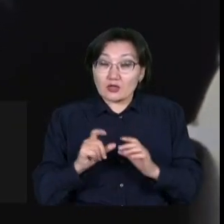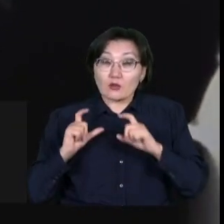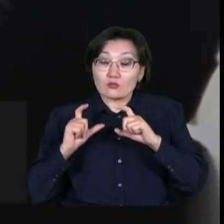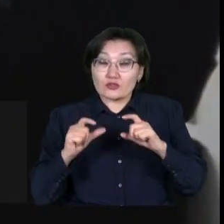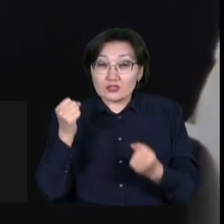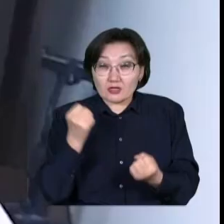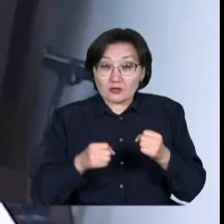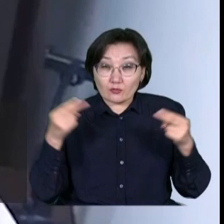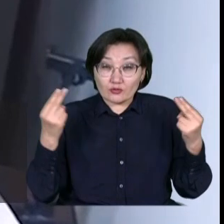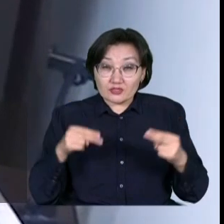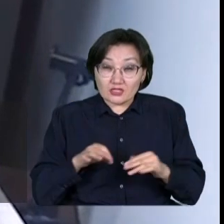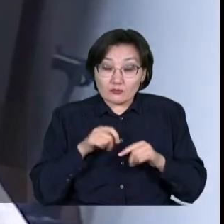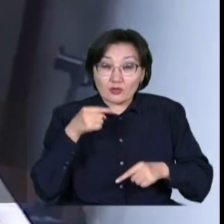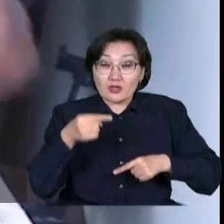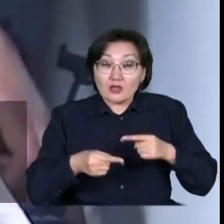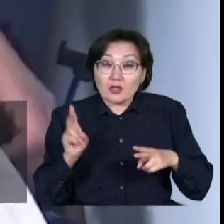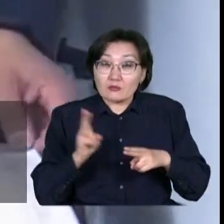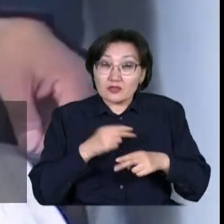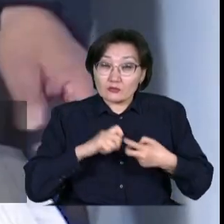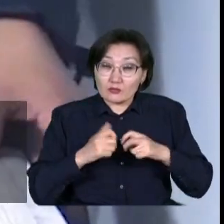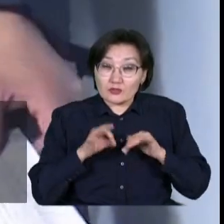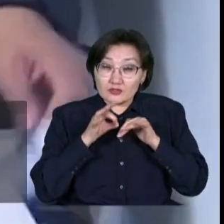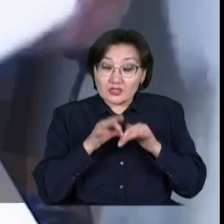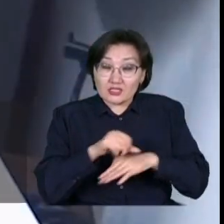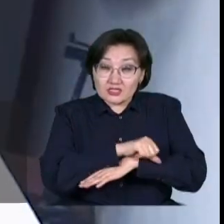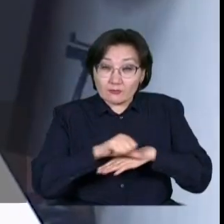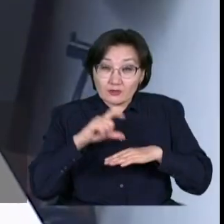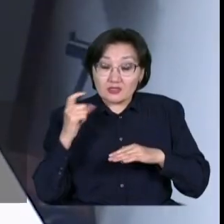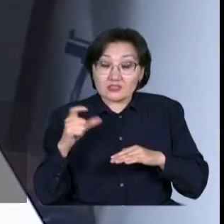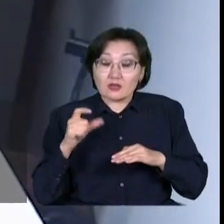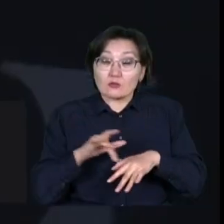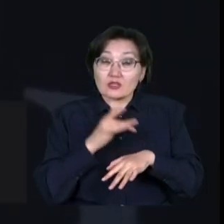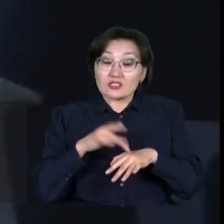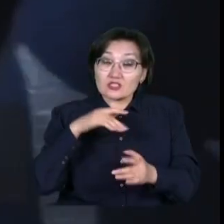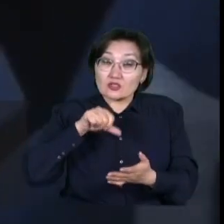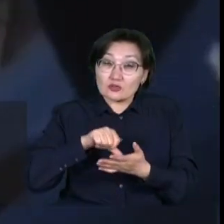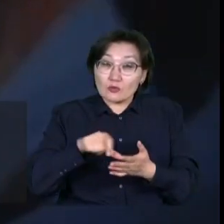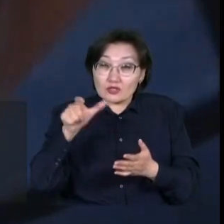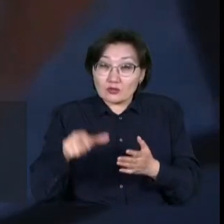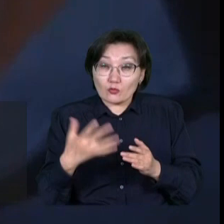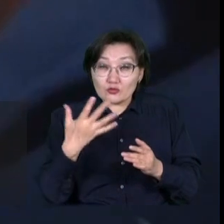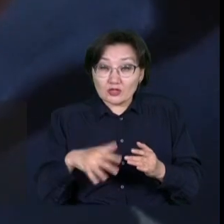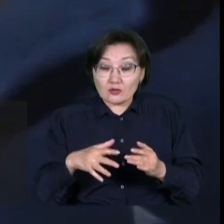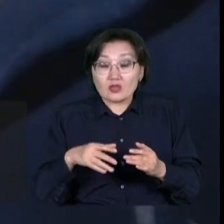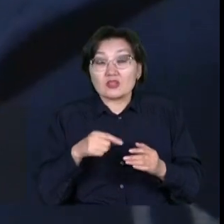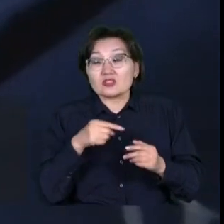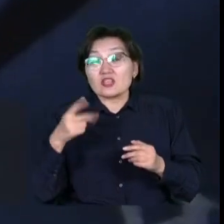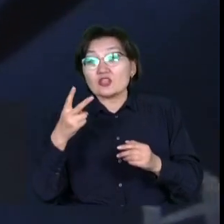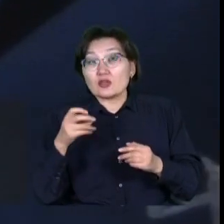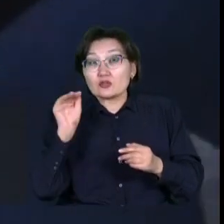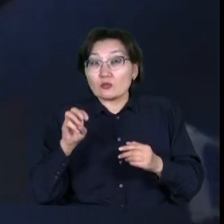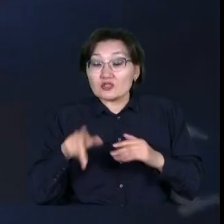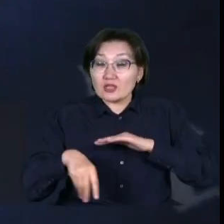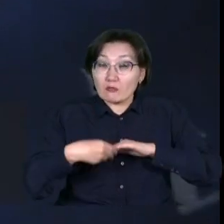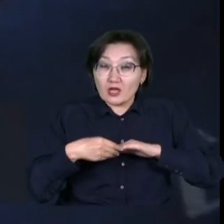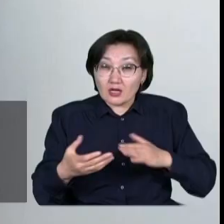көліктерін кеден бекет арқылы кедергісіз өткізу үшін сыртқы экономикалық қызметке қатысушылардан 50-ден 200 мың теңгеге дейін пара алды